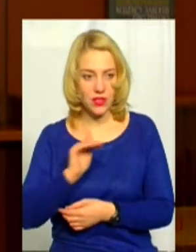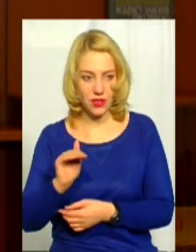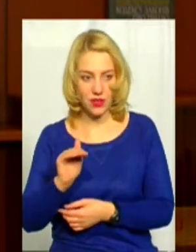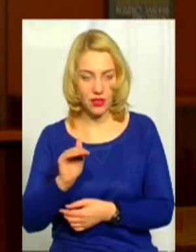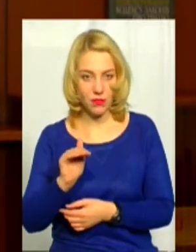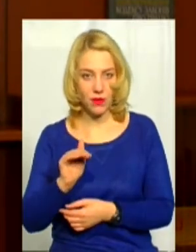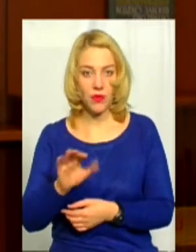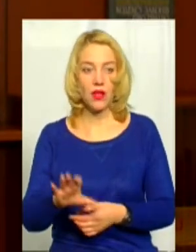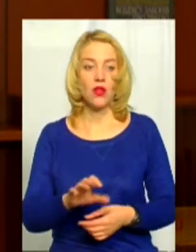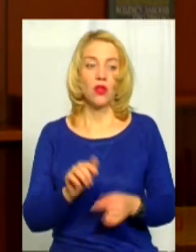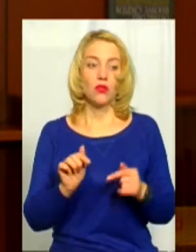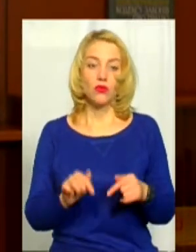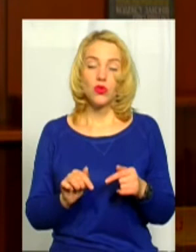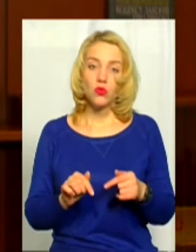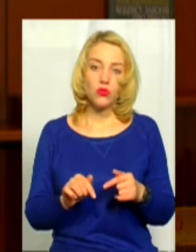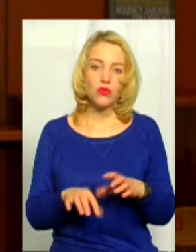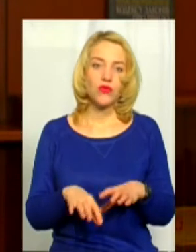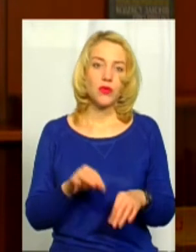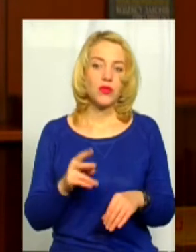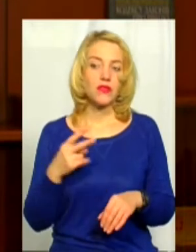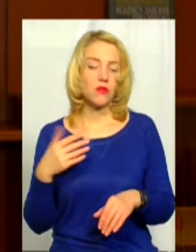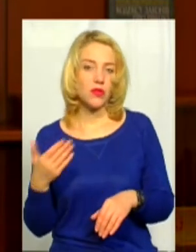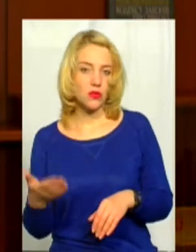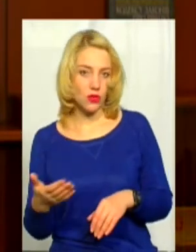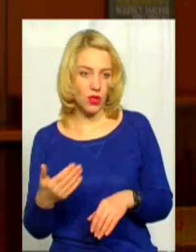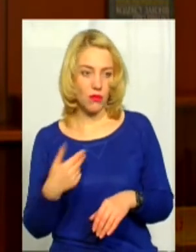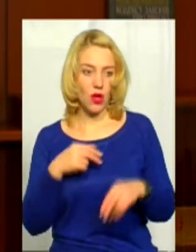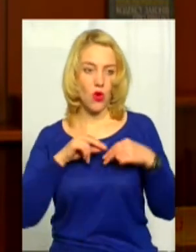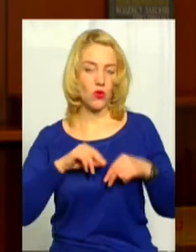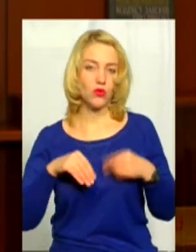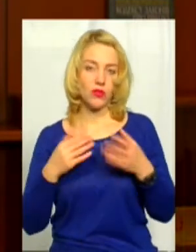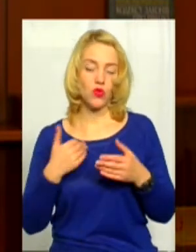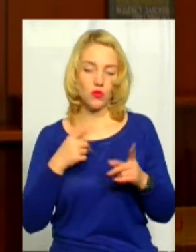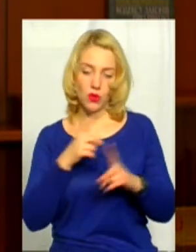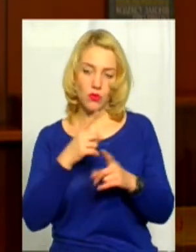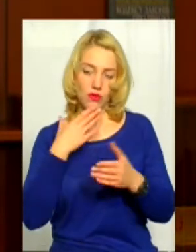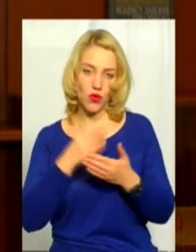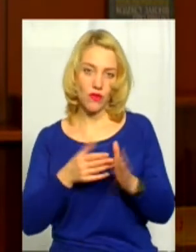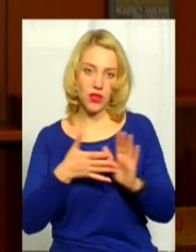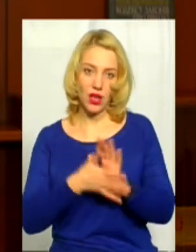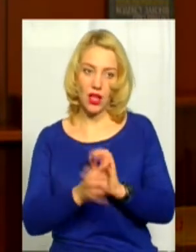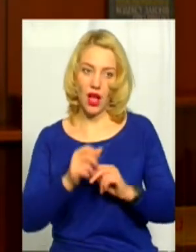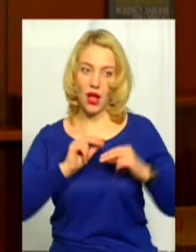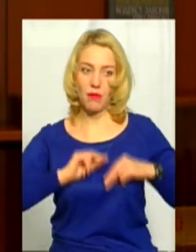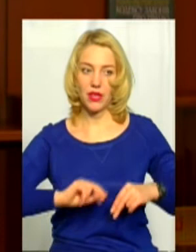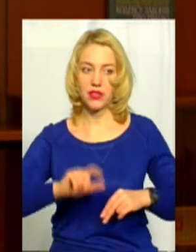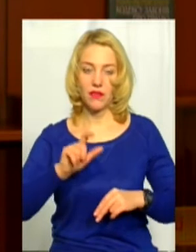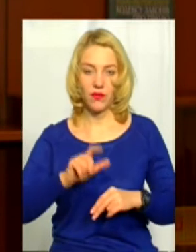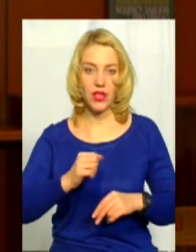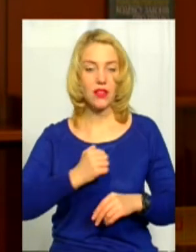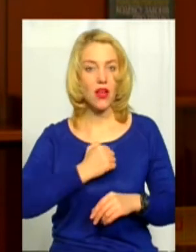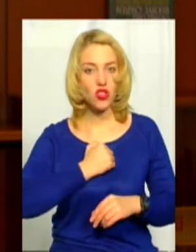Тут, скажімо так, вибір за двома сторонами. Роботодавець хоче мінімізувати свої витрати, а працівник, на жаль, не